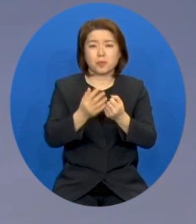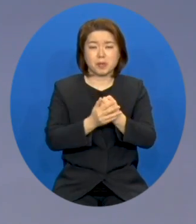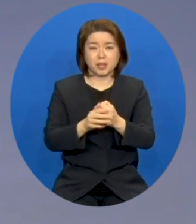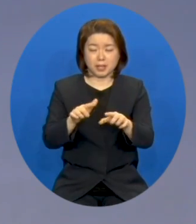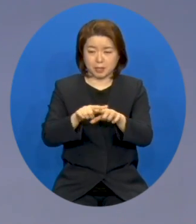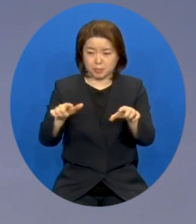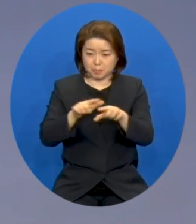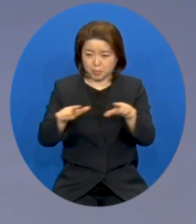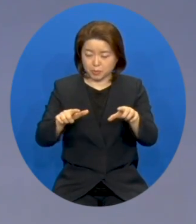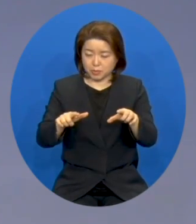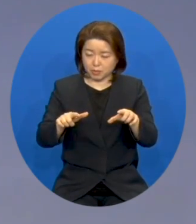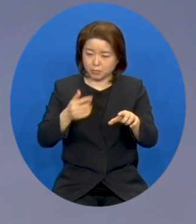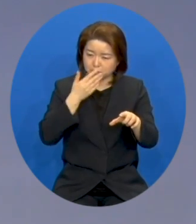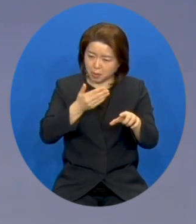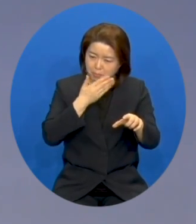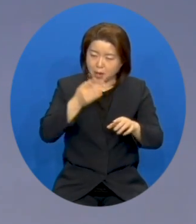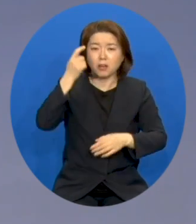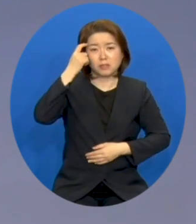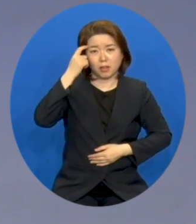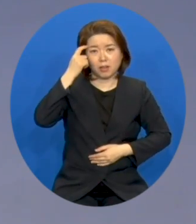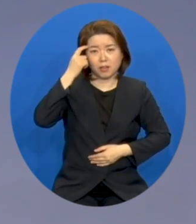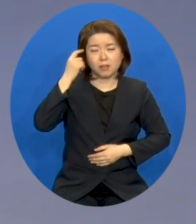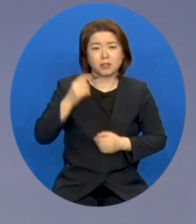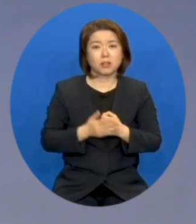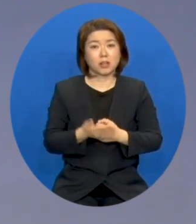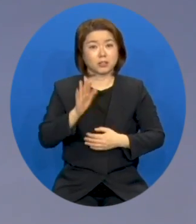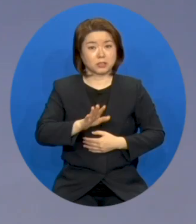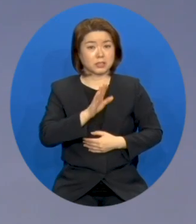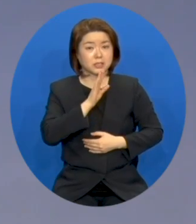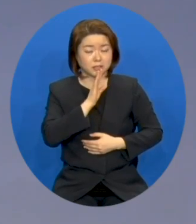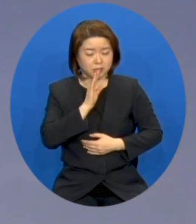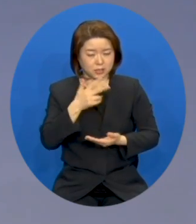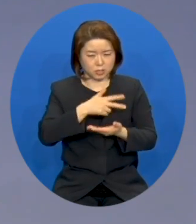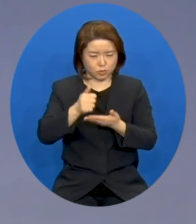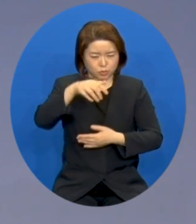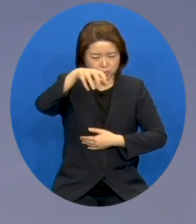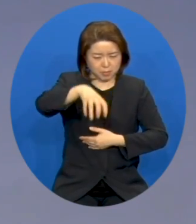평소에는 늘 할 수 있다고 생각했어요. 그런데